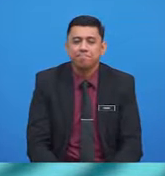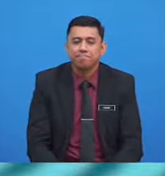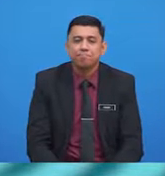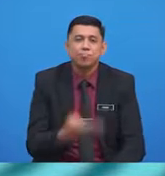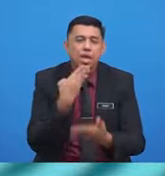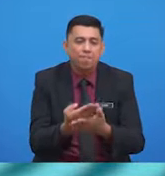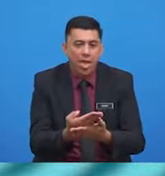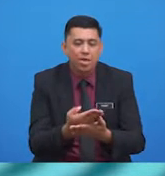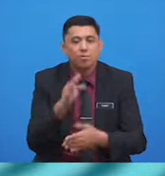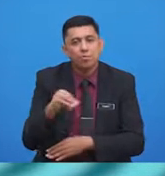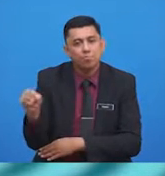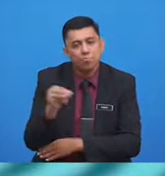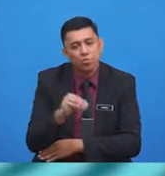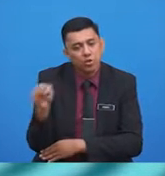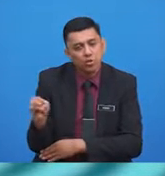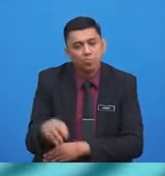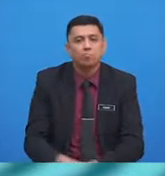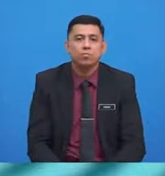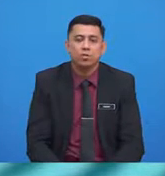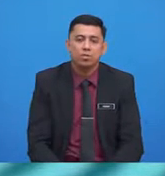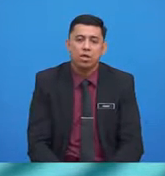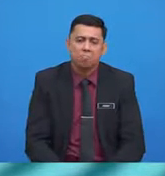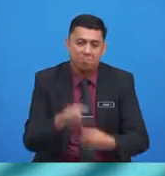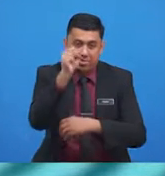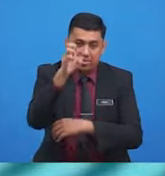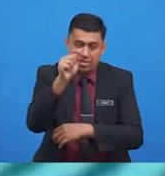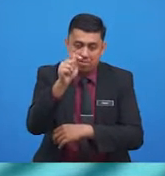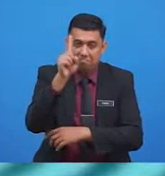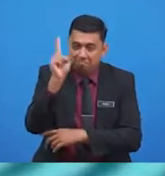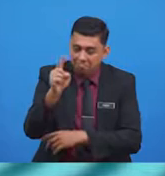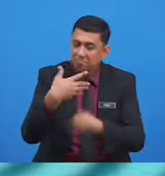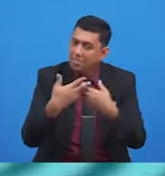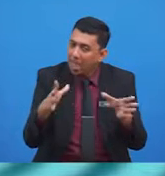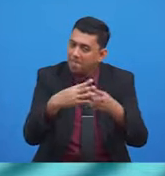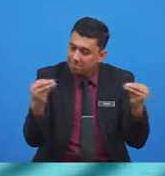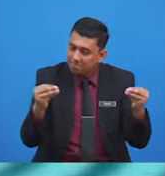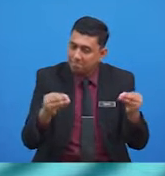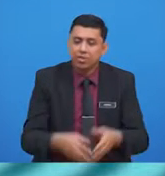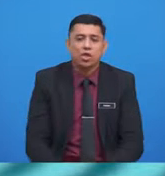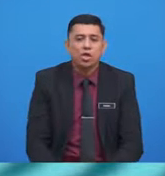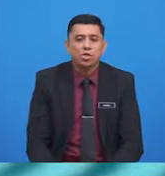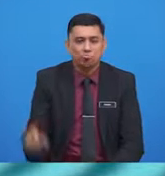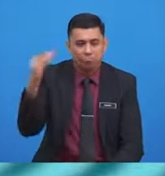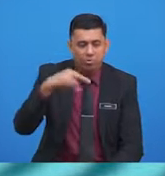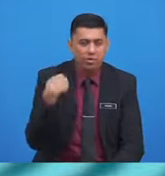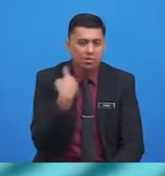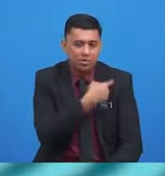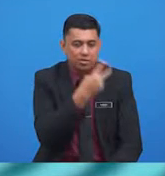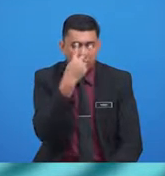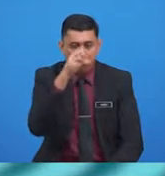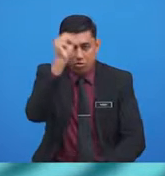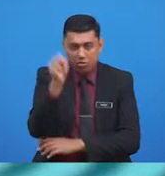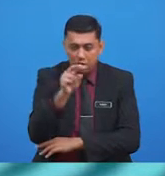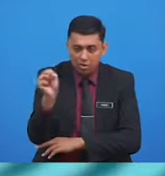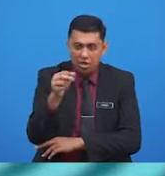Baik, murid-murid. Soalan set 1 sudah tamat. Jom kita lihat soalan set kedua.